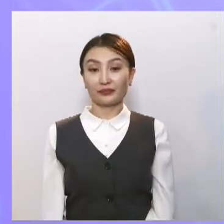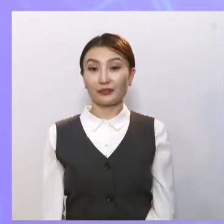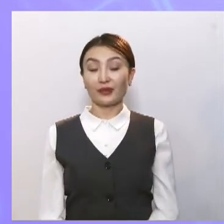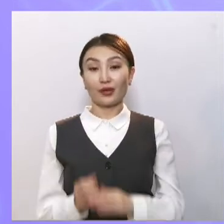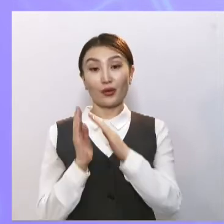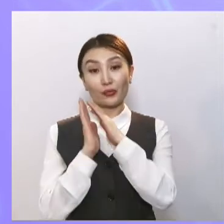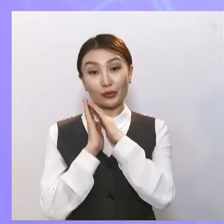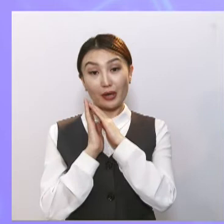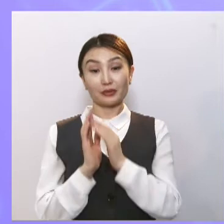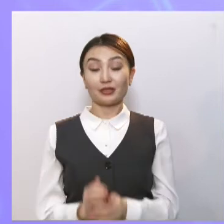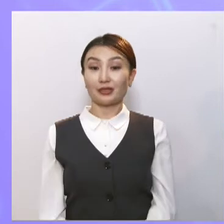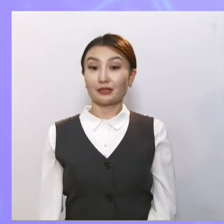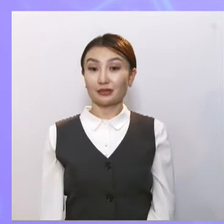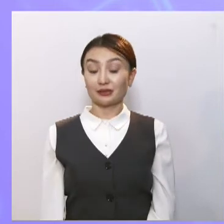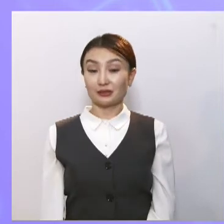Уктап жатат.